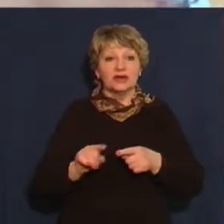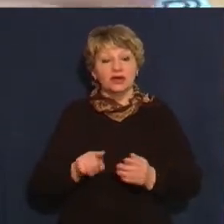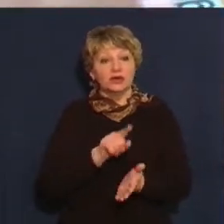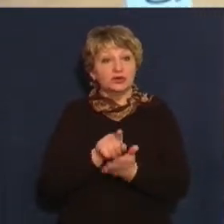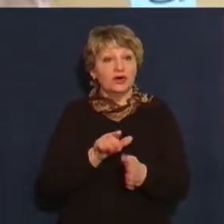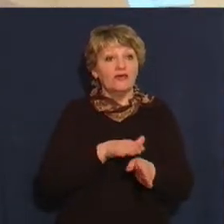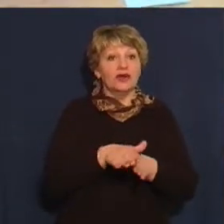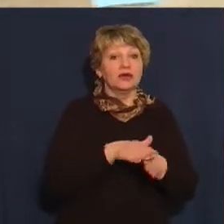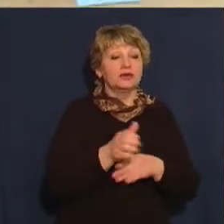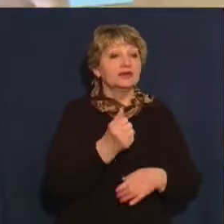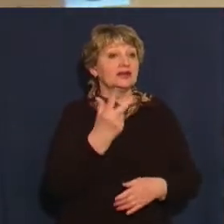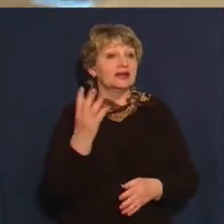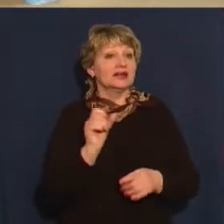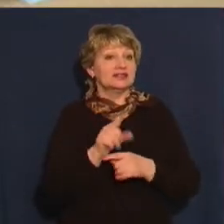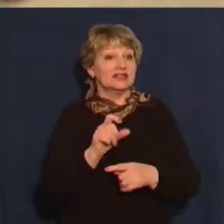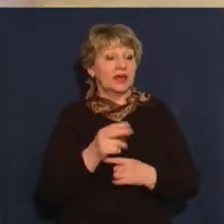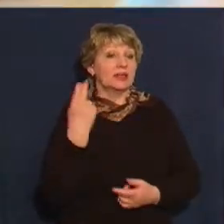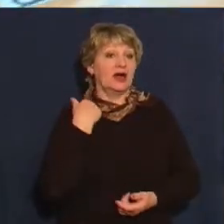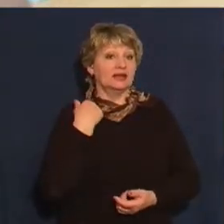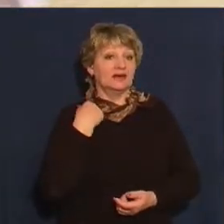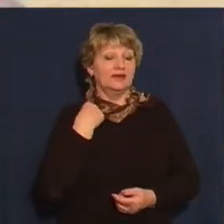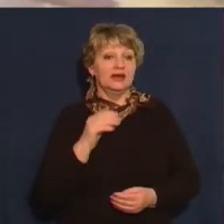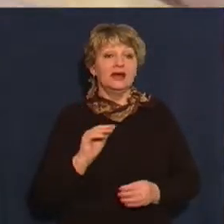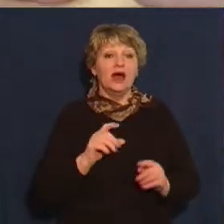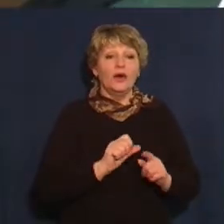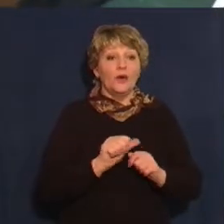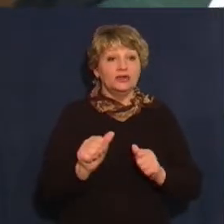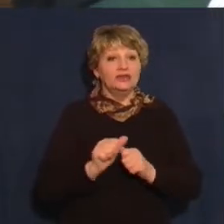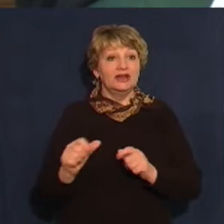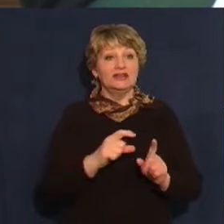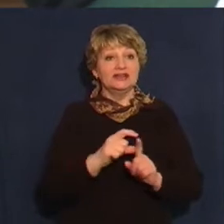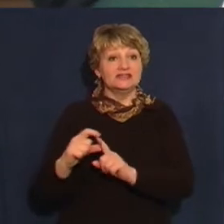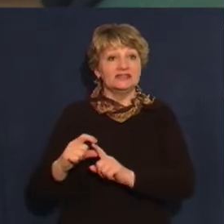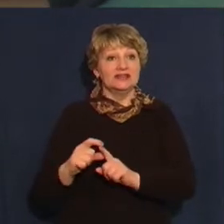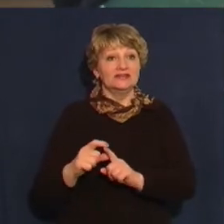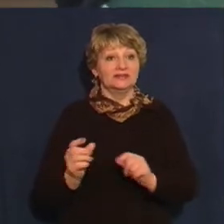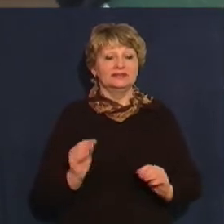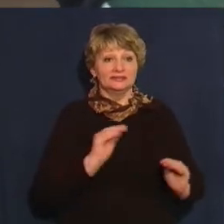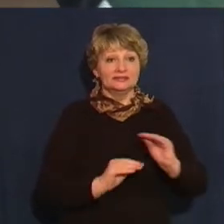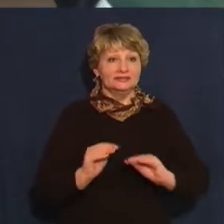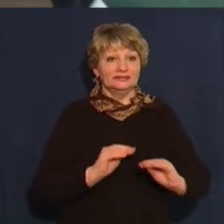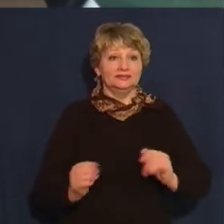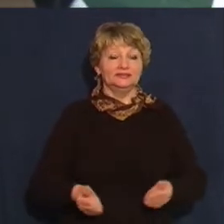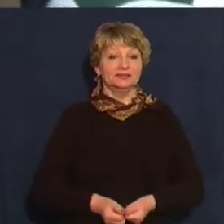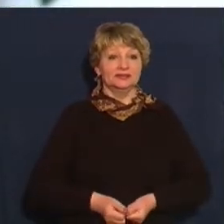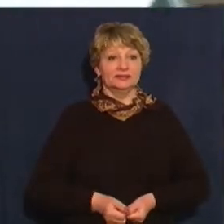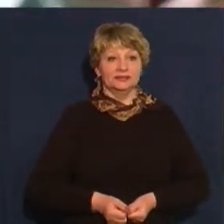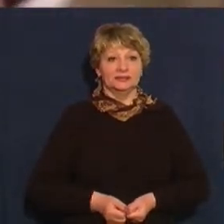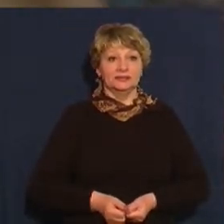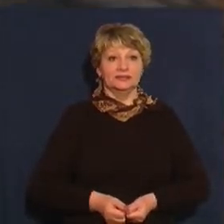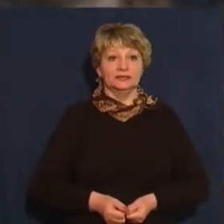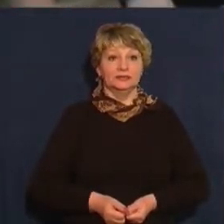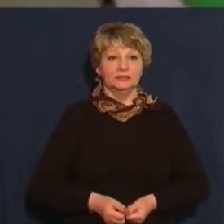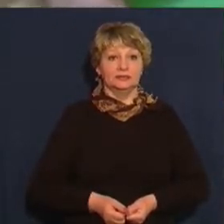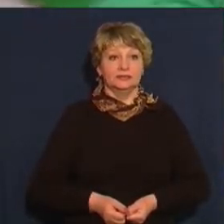декілька завдань англійською. Зокрема, скласти з окремих слів речення. You have to complete these lessons and then you should write